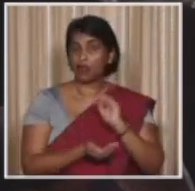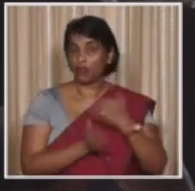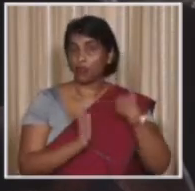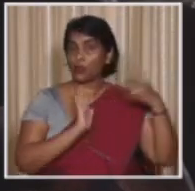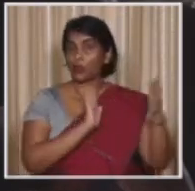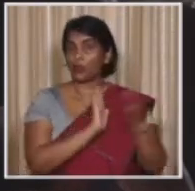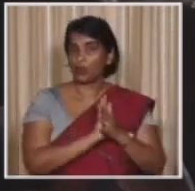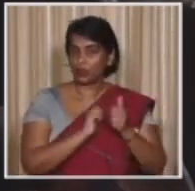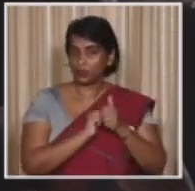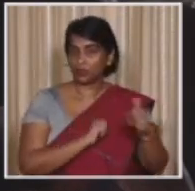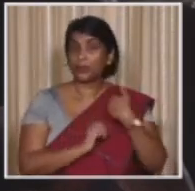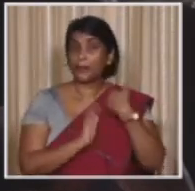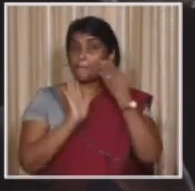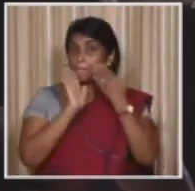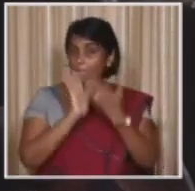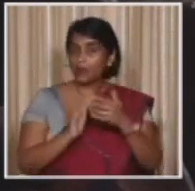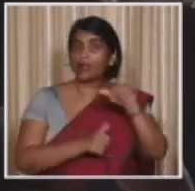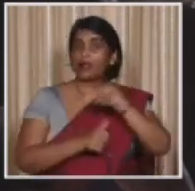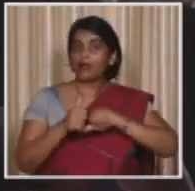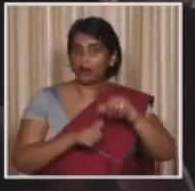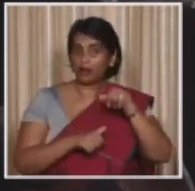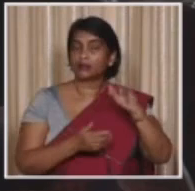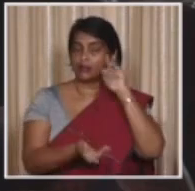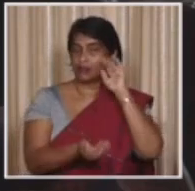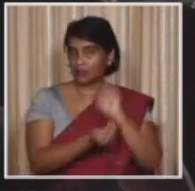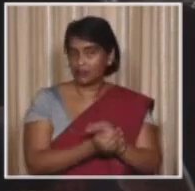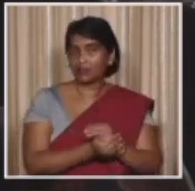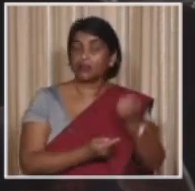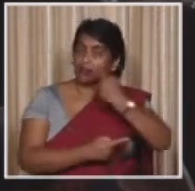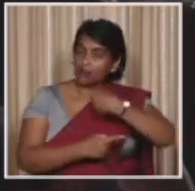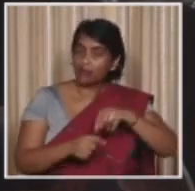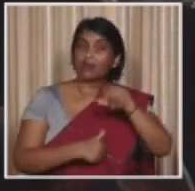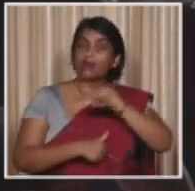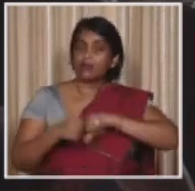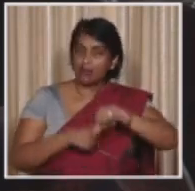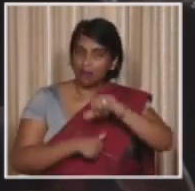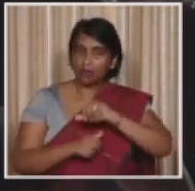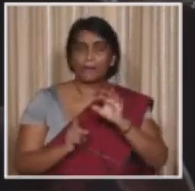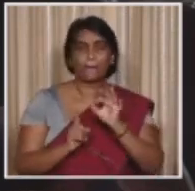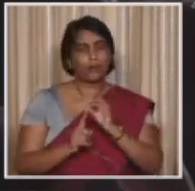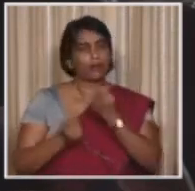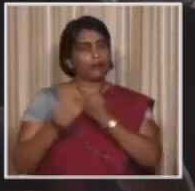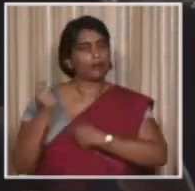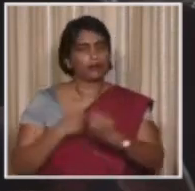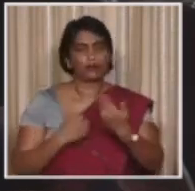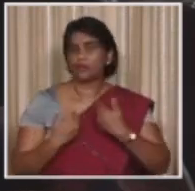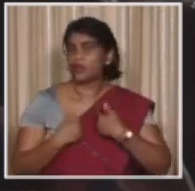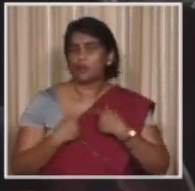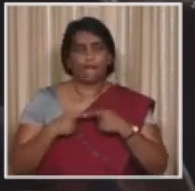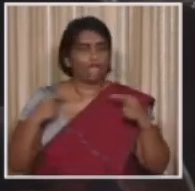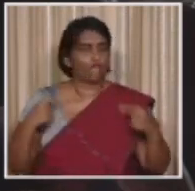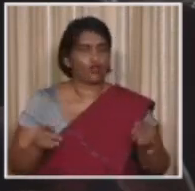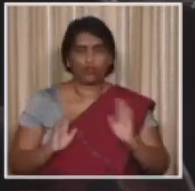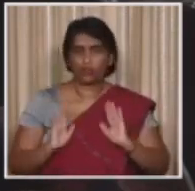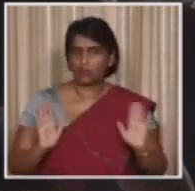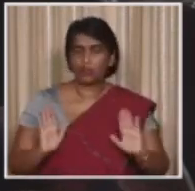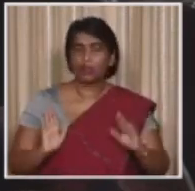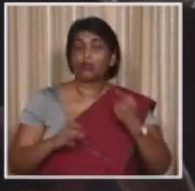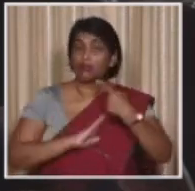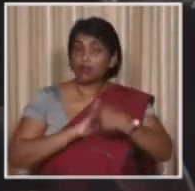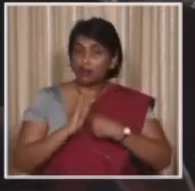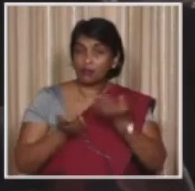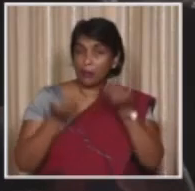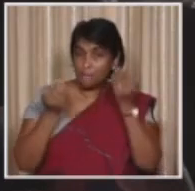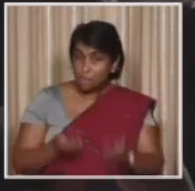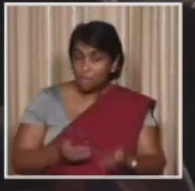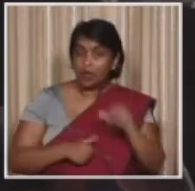පාර්ට්නර්ෂිප් එකක් හැටියට පෙන්වන්න තියෙන ආයතනේ බේර ගන්න. අනෙකුත් ආයතන ප්‍රයිවටයිස් කරනවට අපි විරුද්ධ නැහැ. මේ රටට බරක්